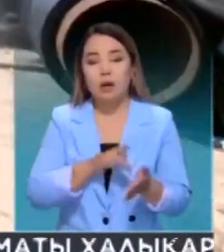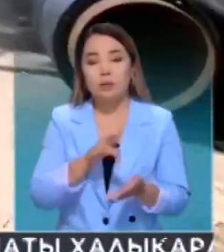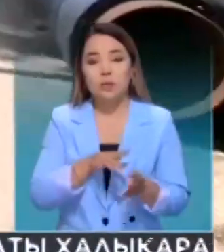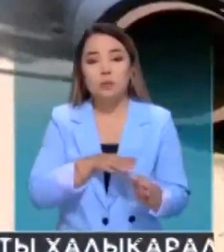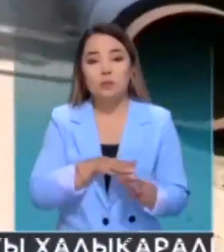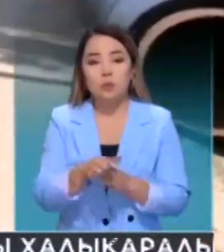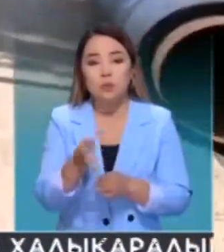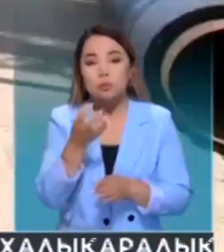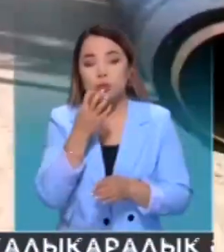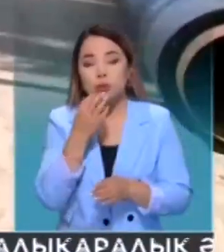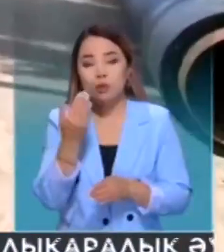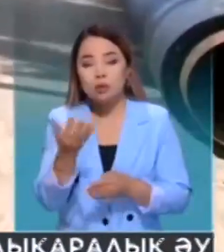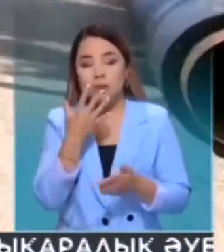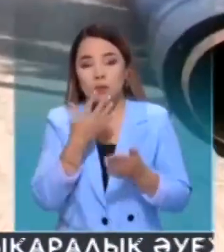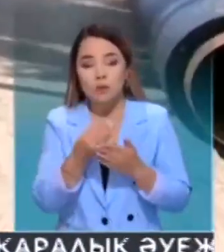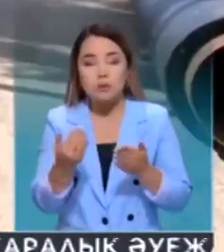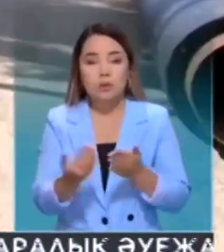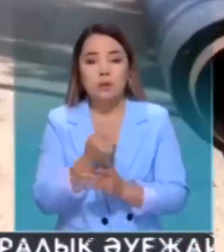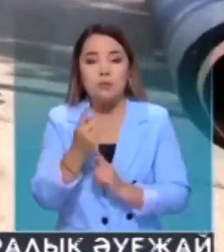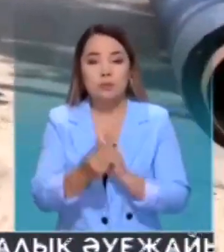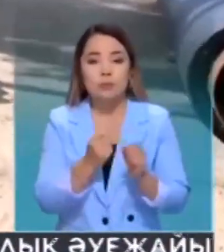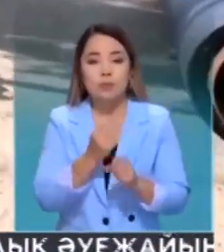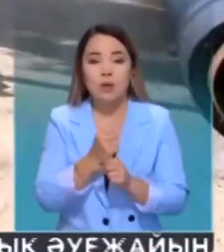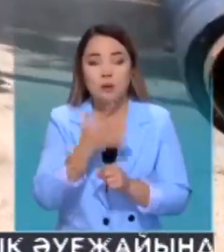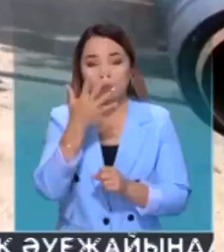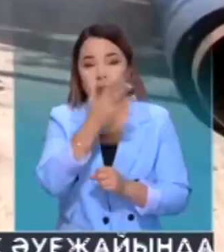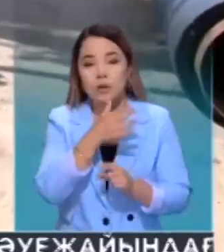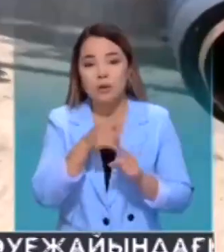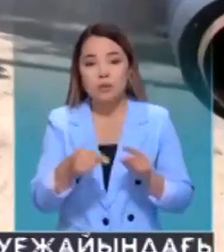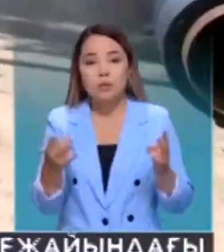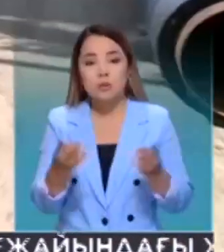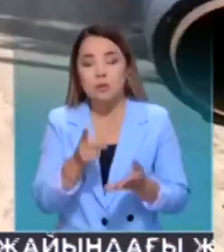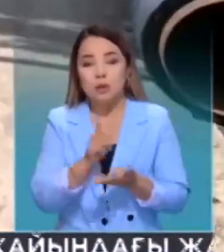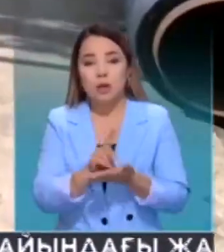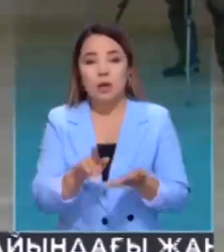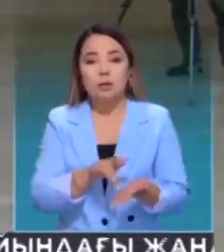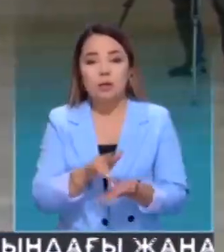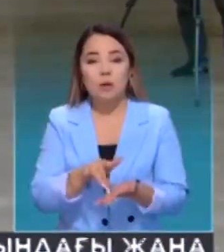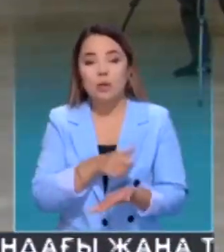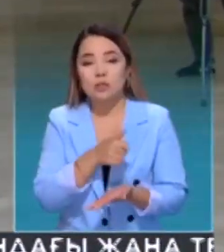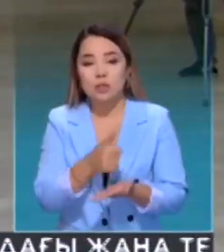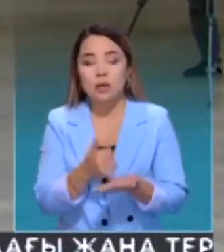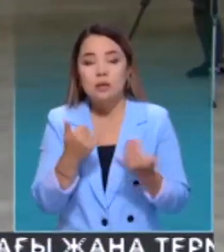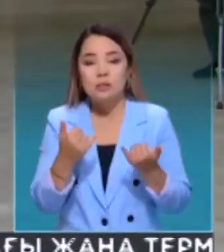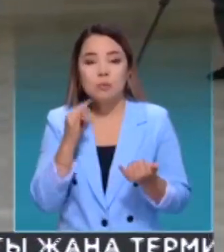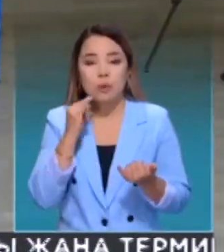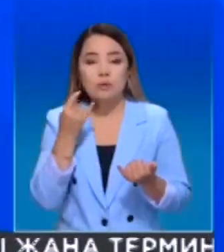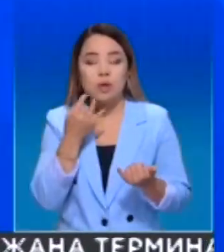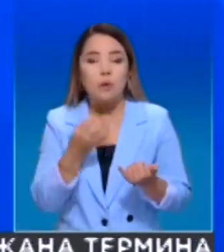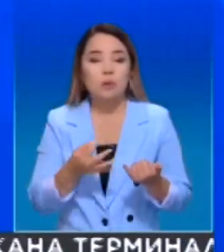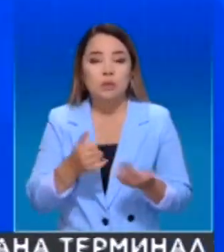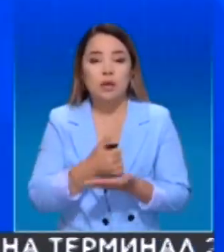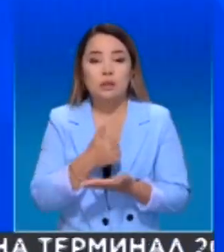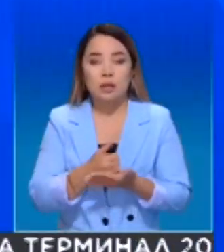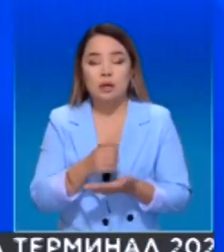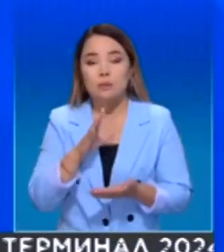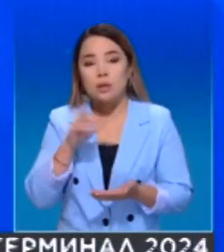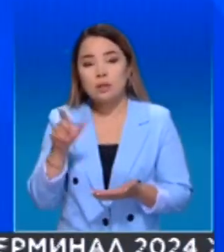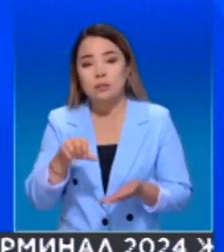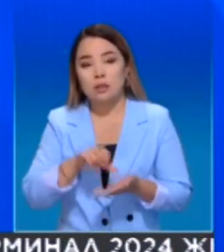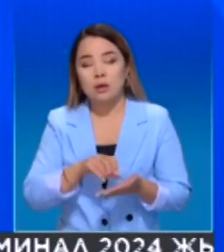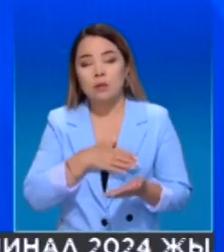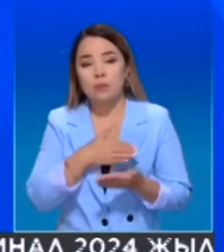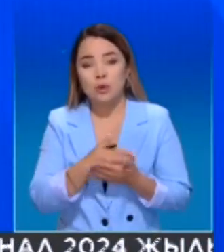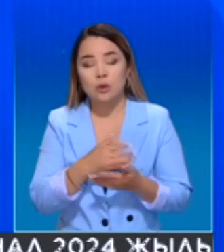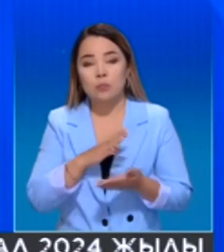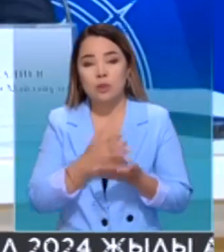тұтас жылу жүйесін толыққанды жаңарту үшін 5 жылдай уақыт керек дейді қала басшылығы. Бірақ Павлодар облысының әкімі Асайын Байханов